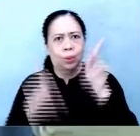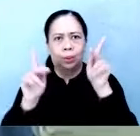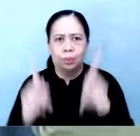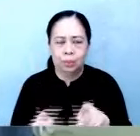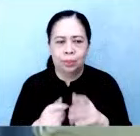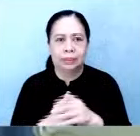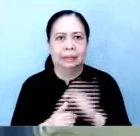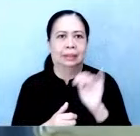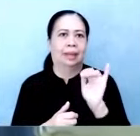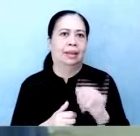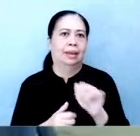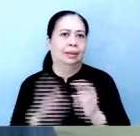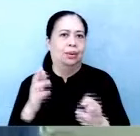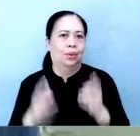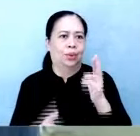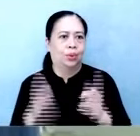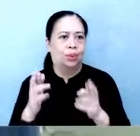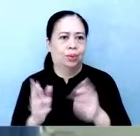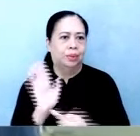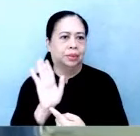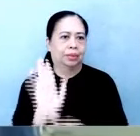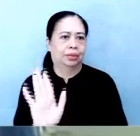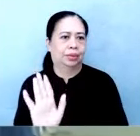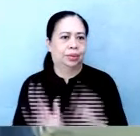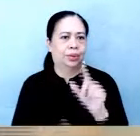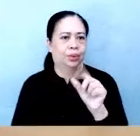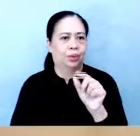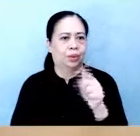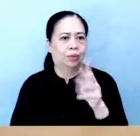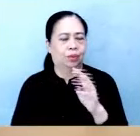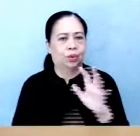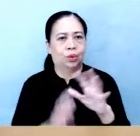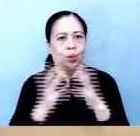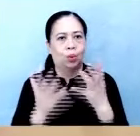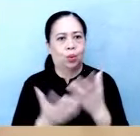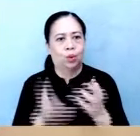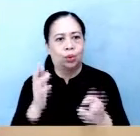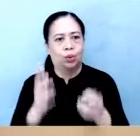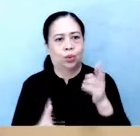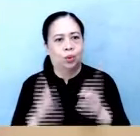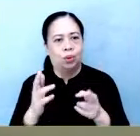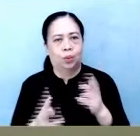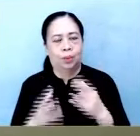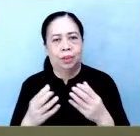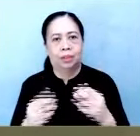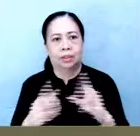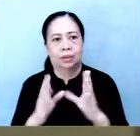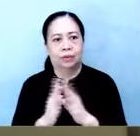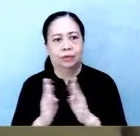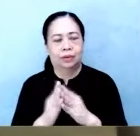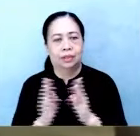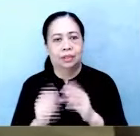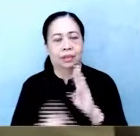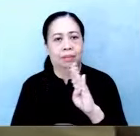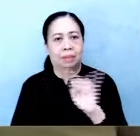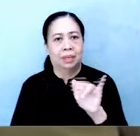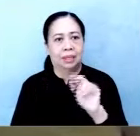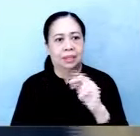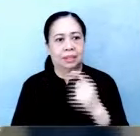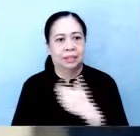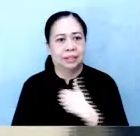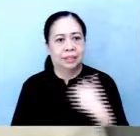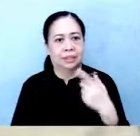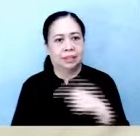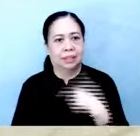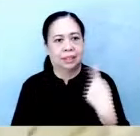Yan ang mga robot na tampok sa 2024 World Robot Conference sa Beijing, China. Ang mga humanoid robot na yan,